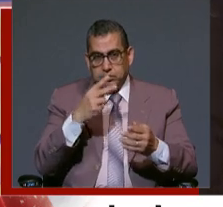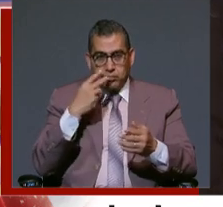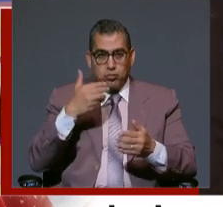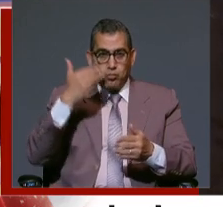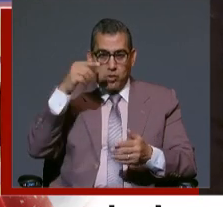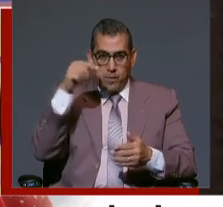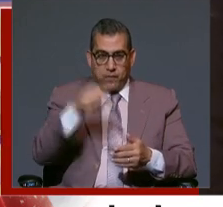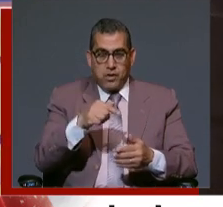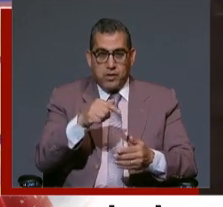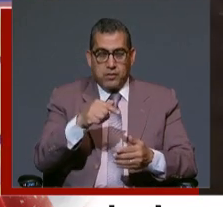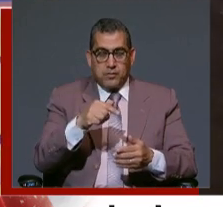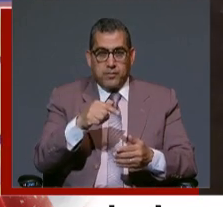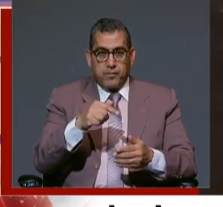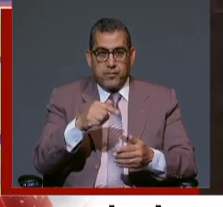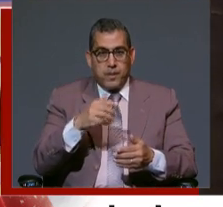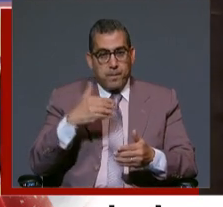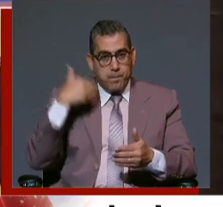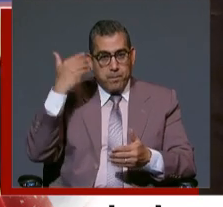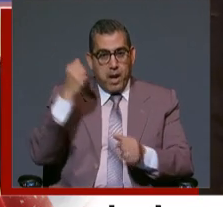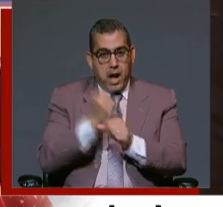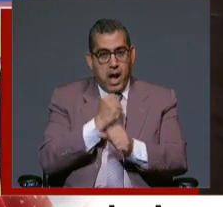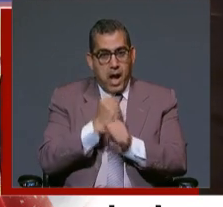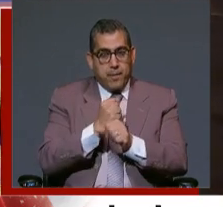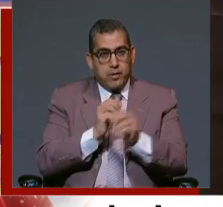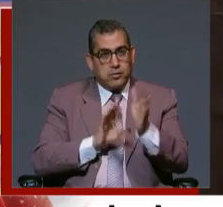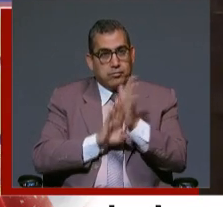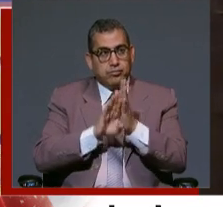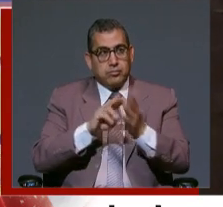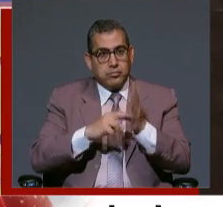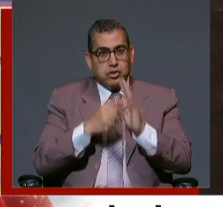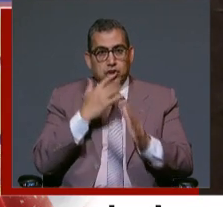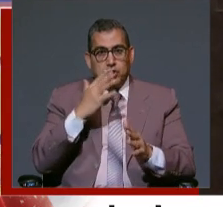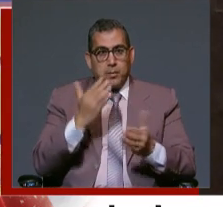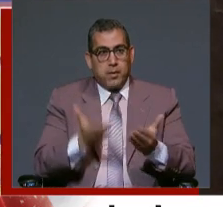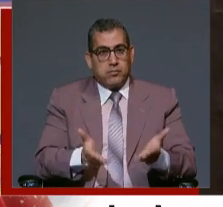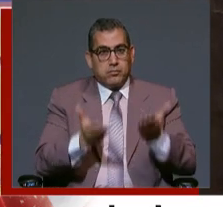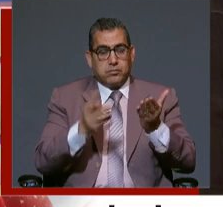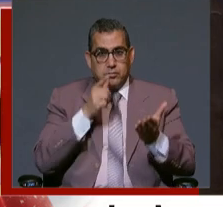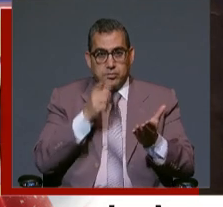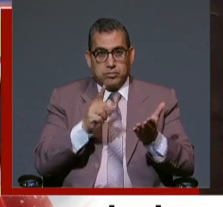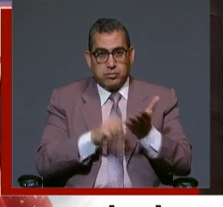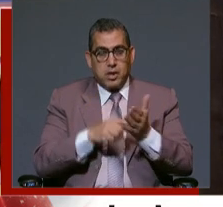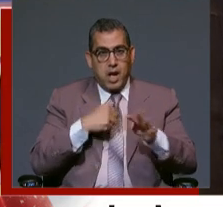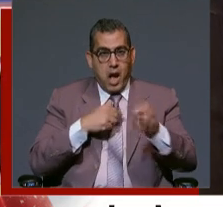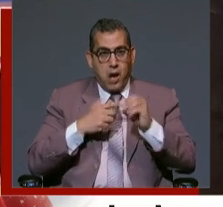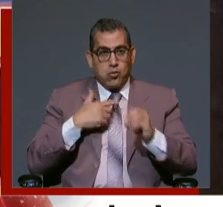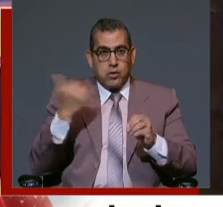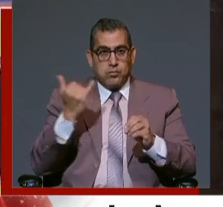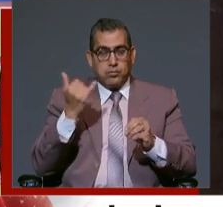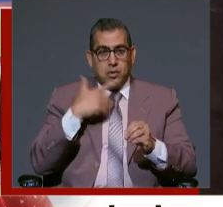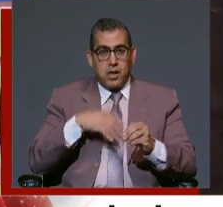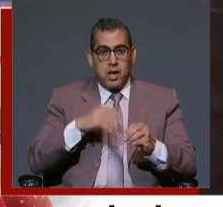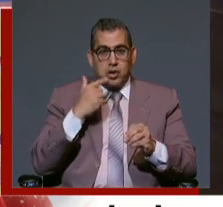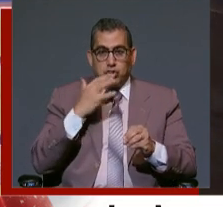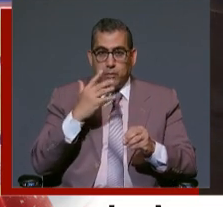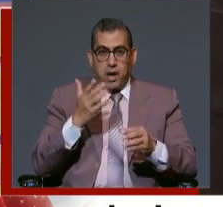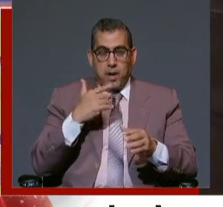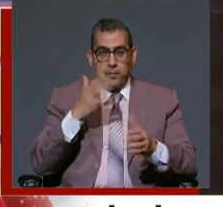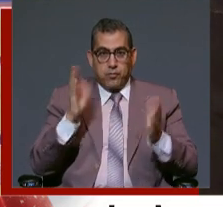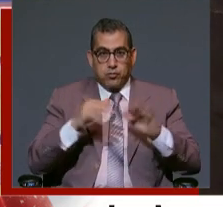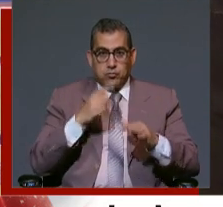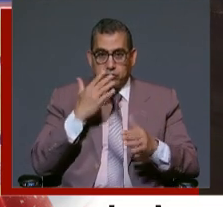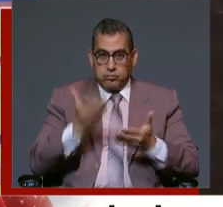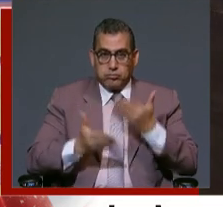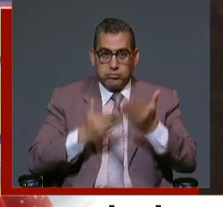على ما نقوم به من مجهودات في المجال الشبابي المصري. احنا كمان 65% من الشباب. الحقيقة عندنا